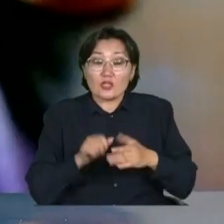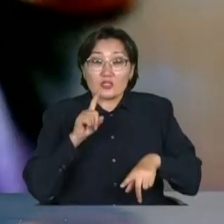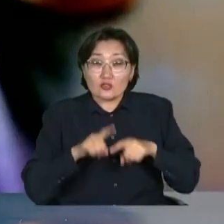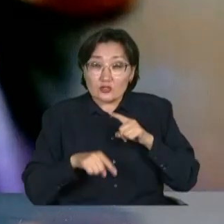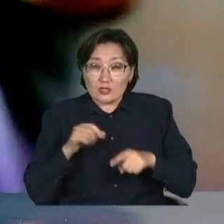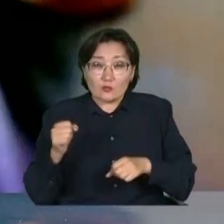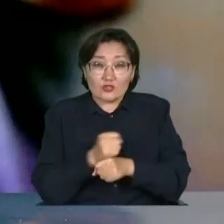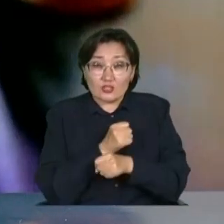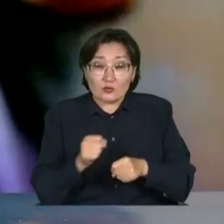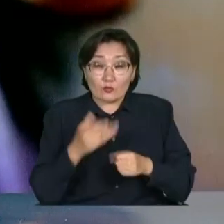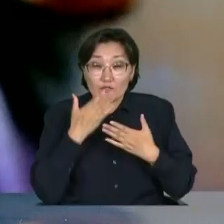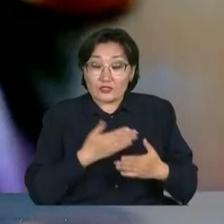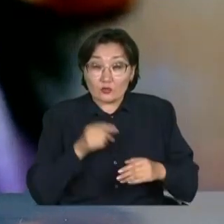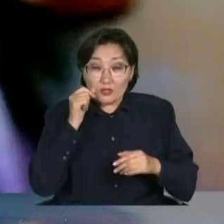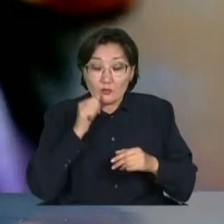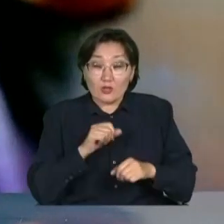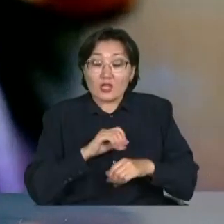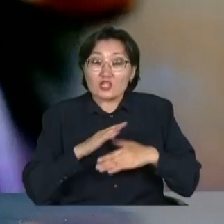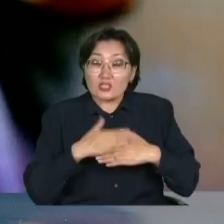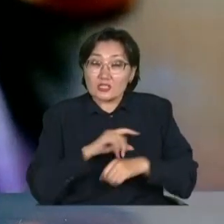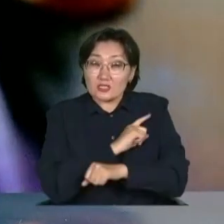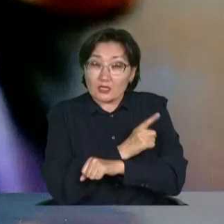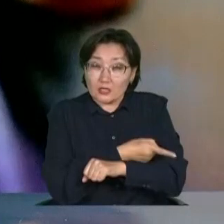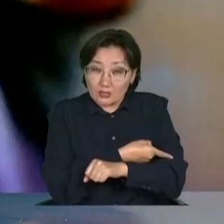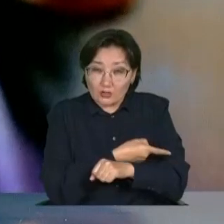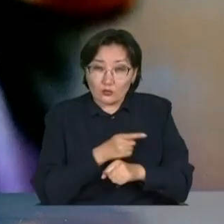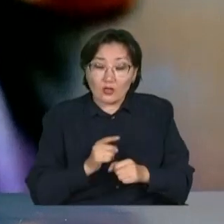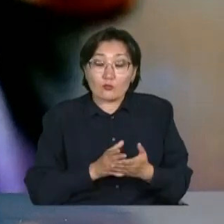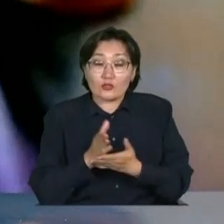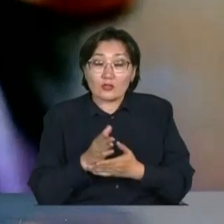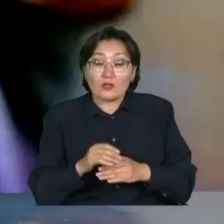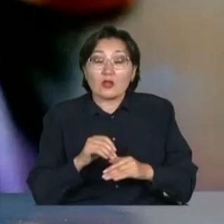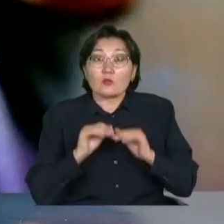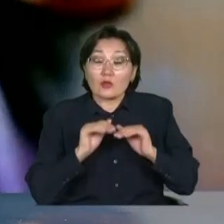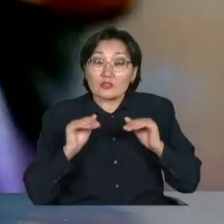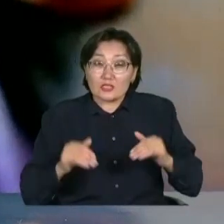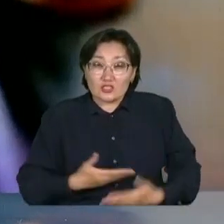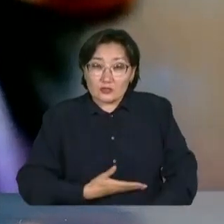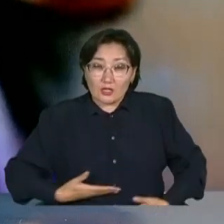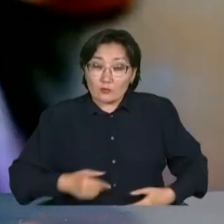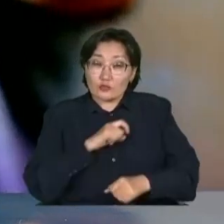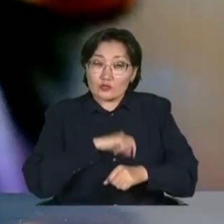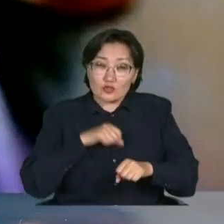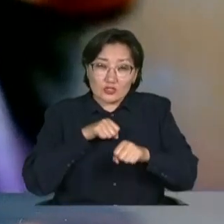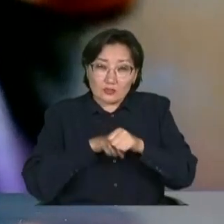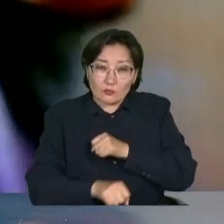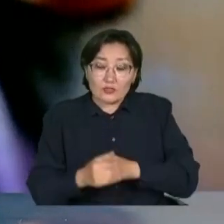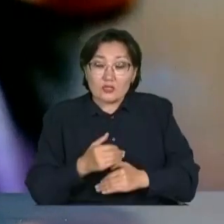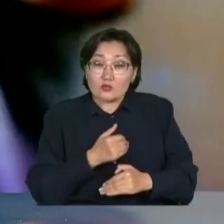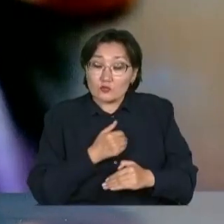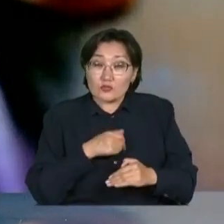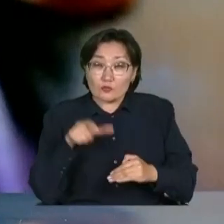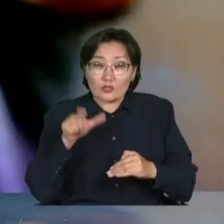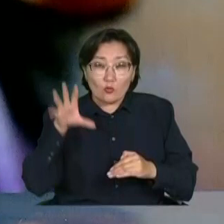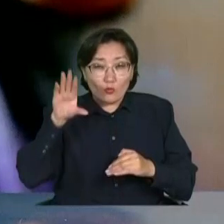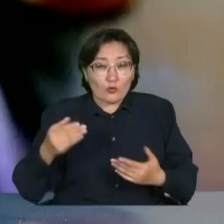жұдырғала жүгіретіндердің жазасын қатаңдатуға бағытталған. Сонымен қатар кәмелетке толмағандарға жыныстық сипатта қорлық көрсететіндер